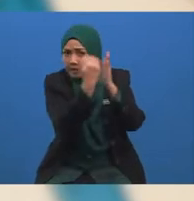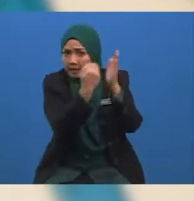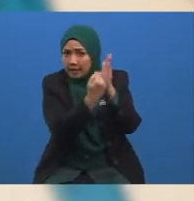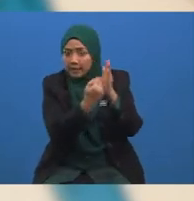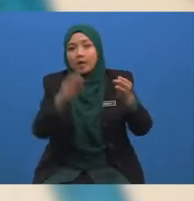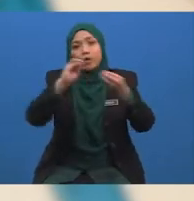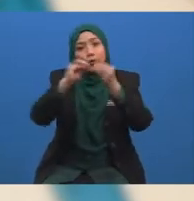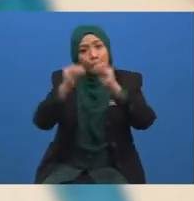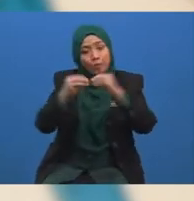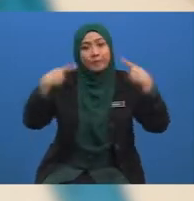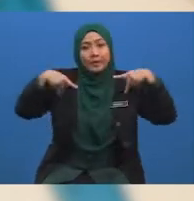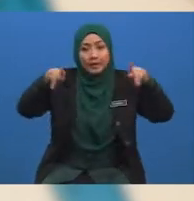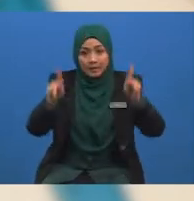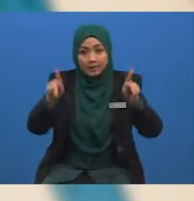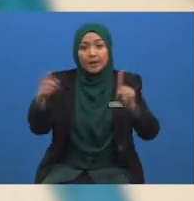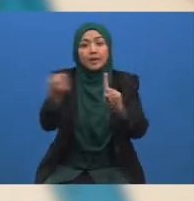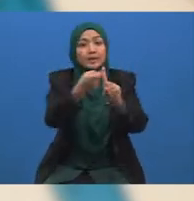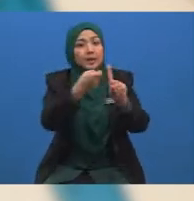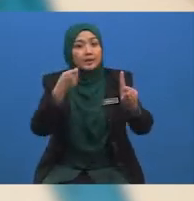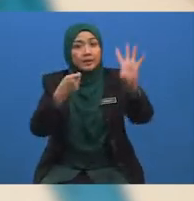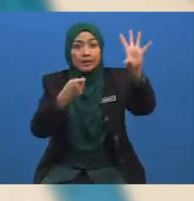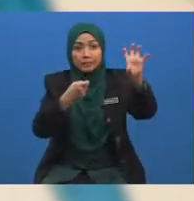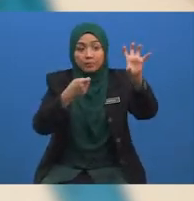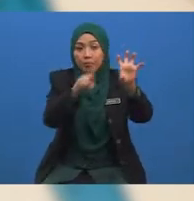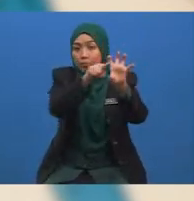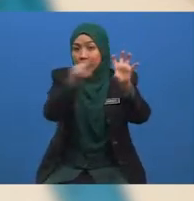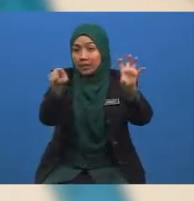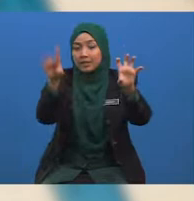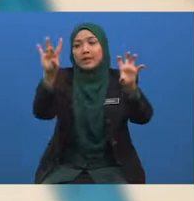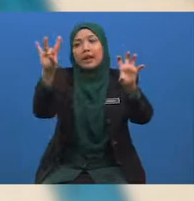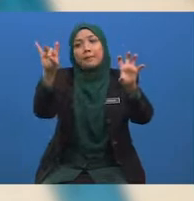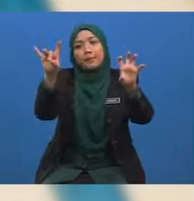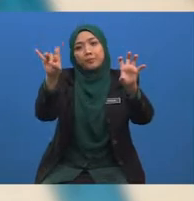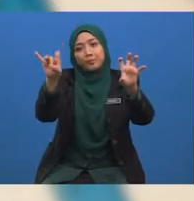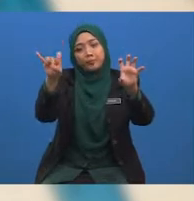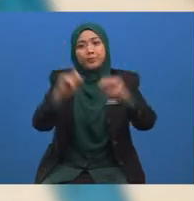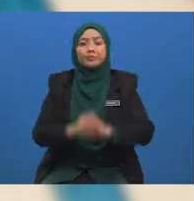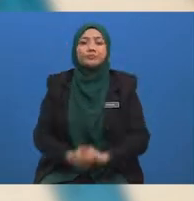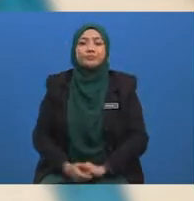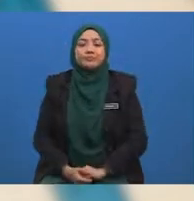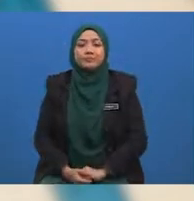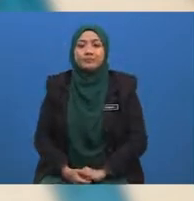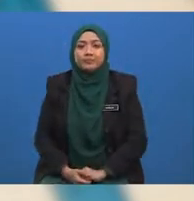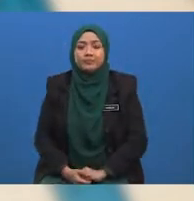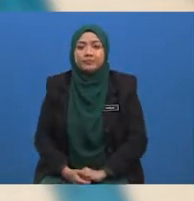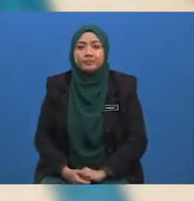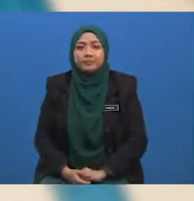Senaraikan nombor perdana dari 50 hingga 80.